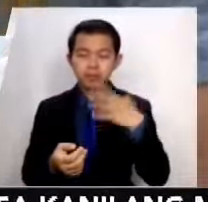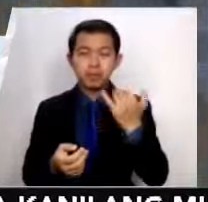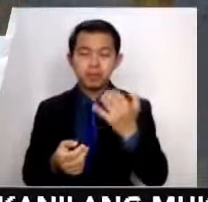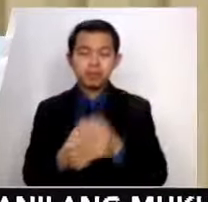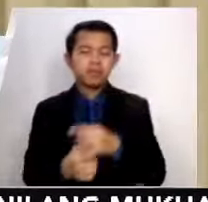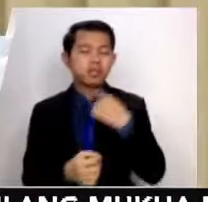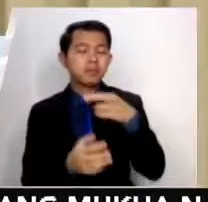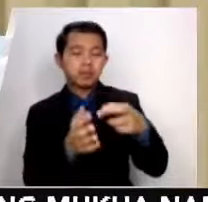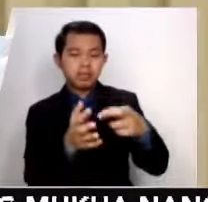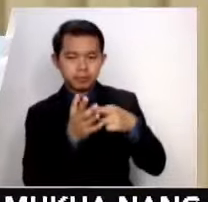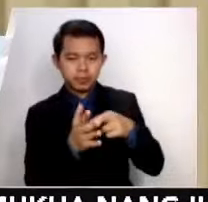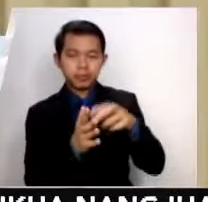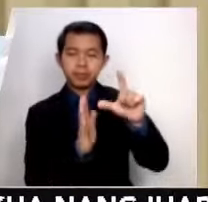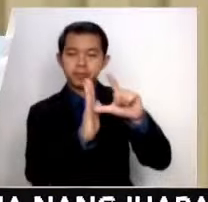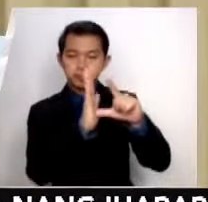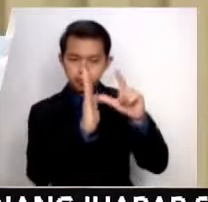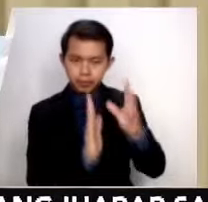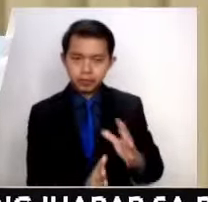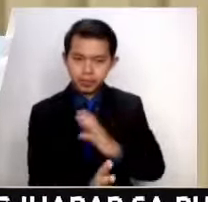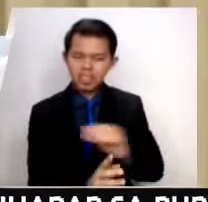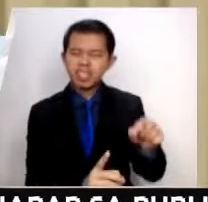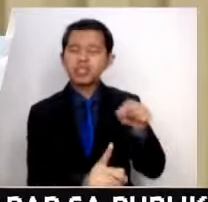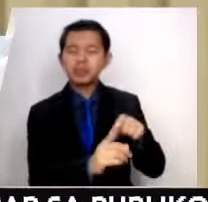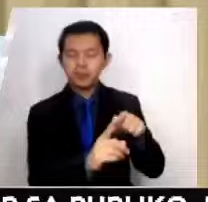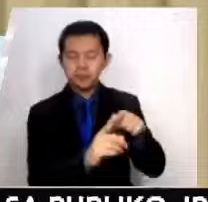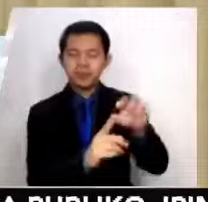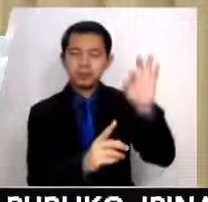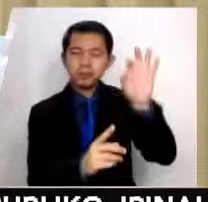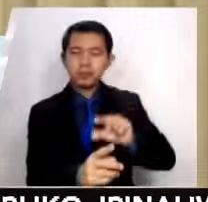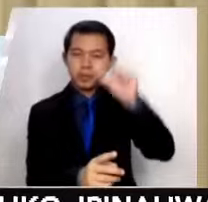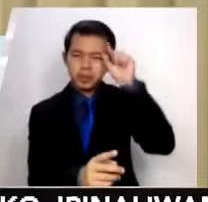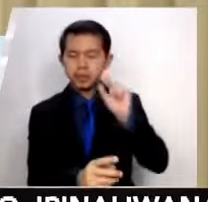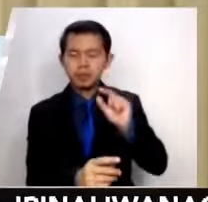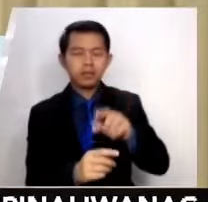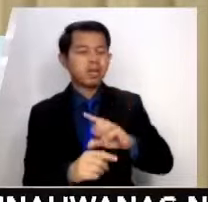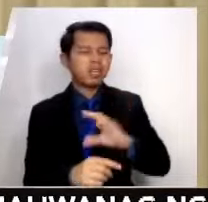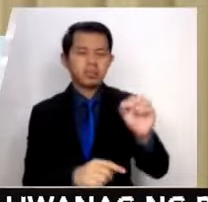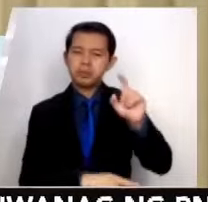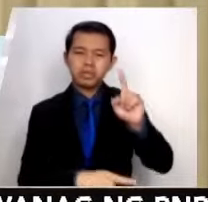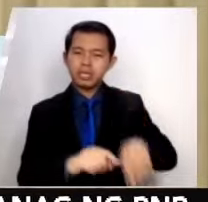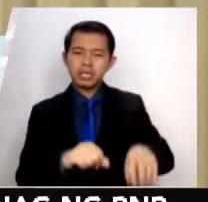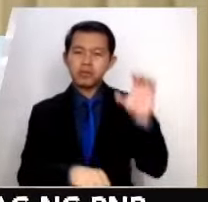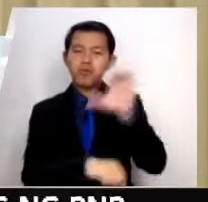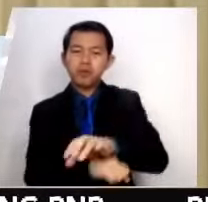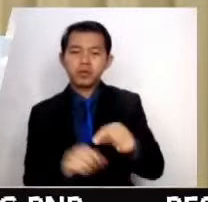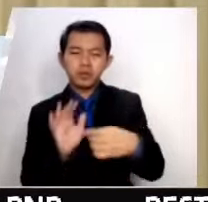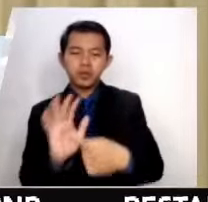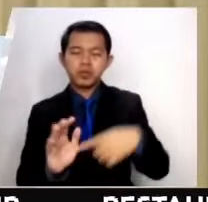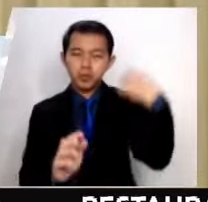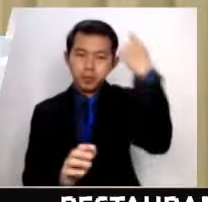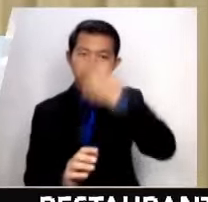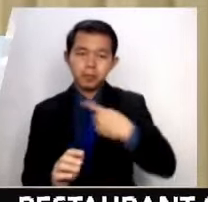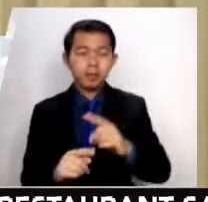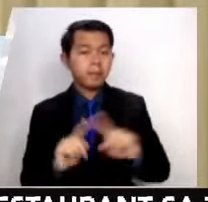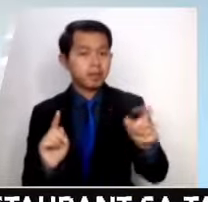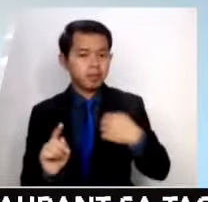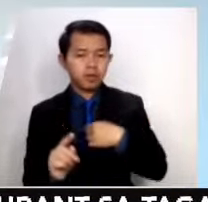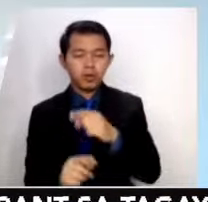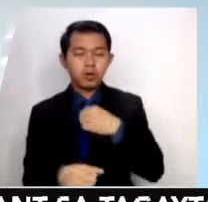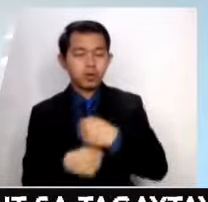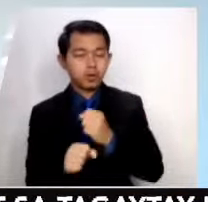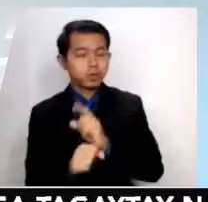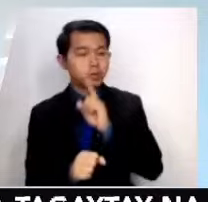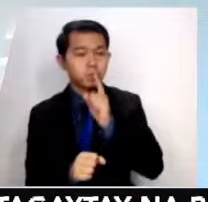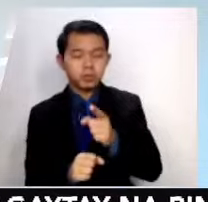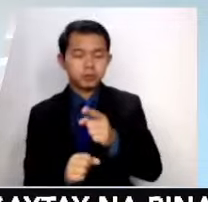individual really cannot force them na ipakita yung kanilang mukha I can assure you itataya ko po yung serbisyo ko na sila po yon